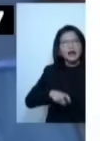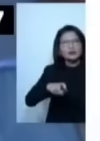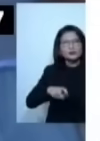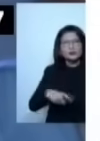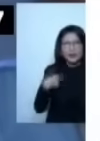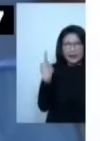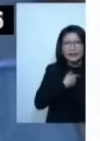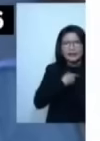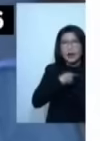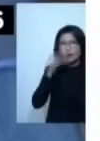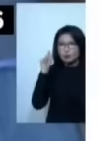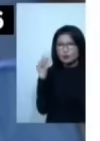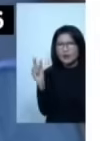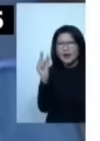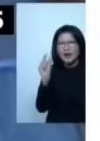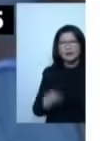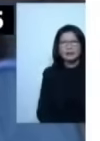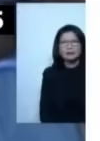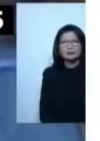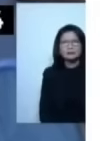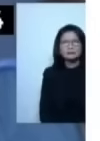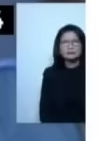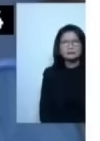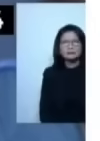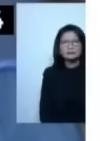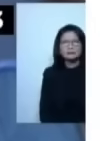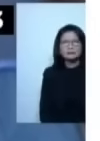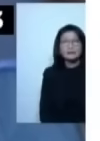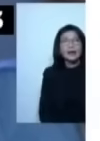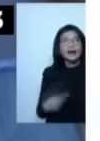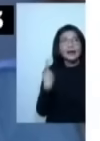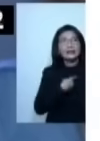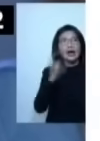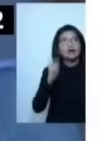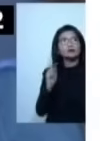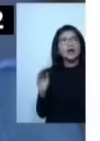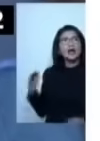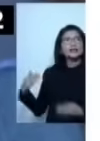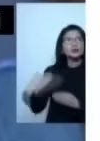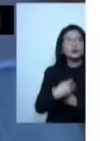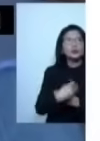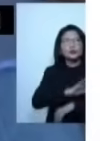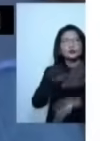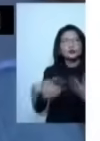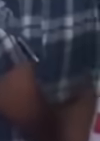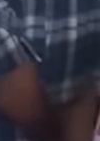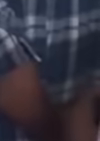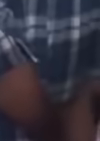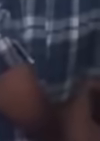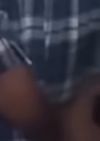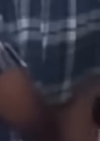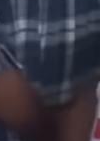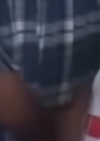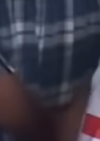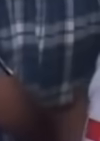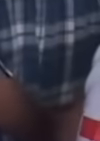sedikit mer-review ada banyak isu yang dibahas salah satunya isu HAM kemudian juga isu di Papua yang terjadi dan juga isu toleransi